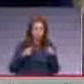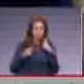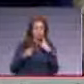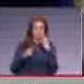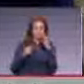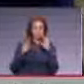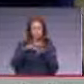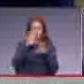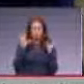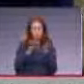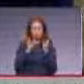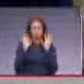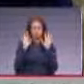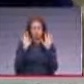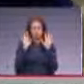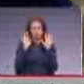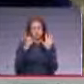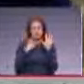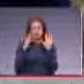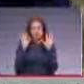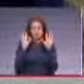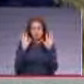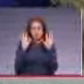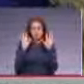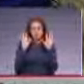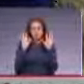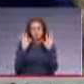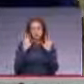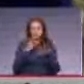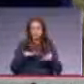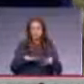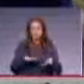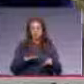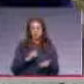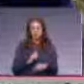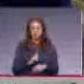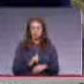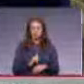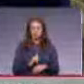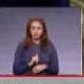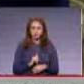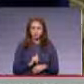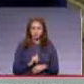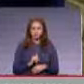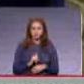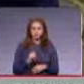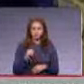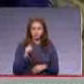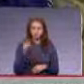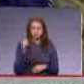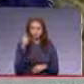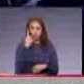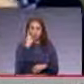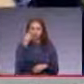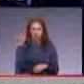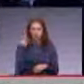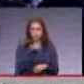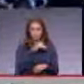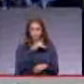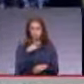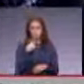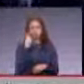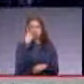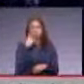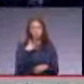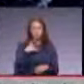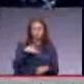هم ودوكي هناك على المكان الاول اللي انت قلتي عليه وبعدين؟ وبعدين جيت هنا. انت جيتي لوحدك ولا الجمعيه اللي كنت فيها جابوكي على هنا؟ لا انا اللي